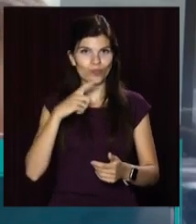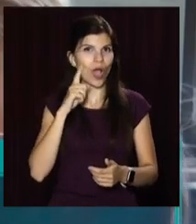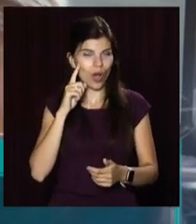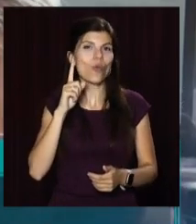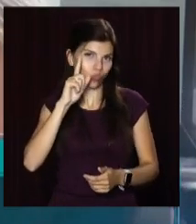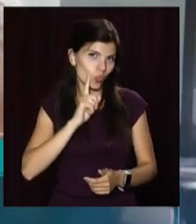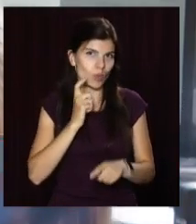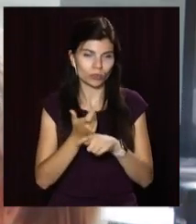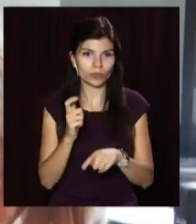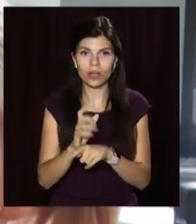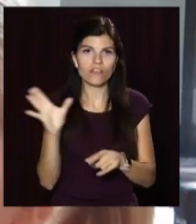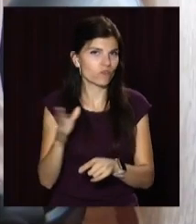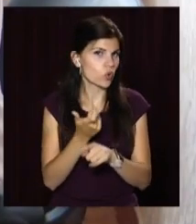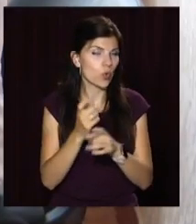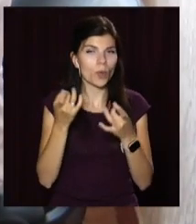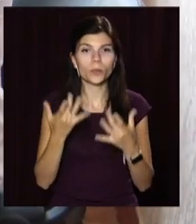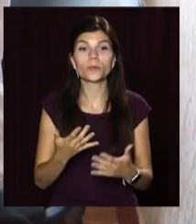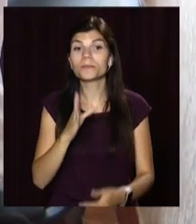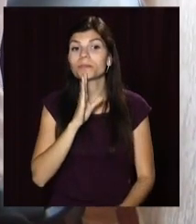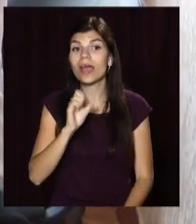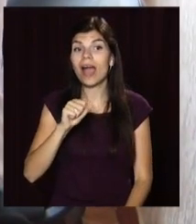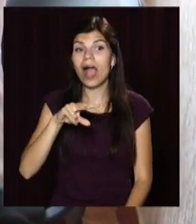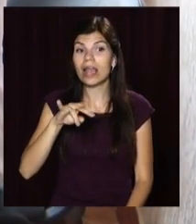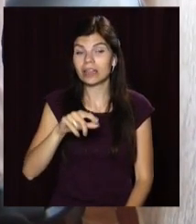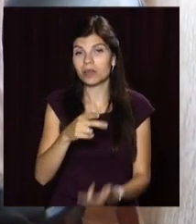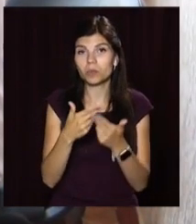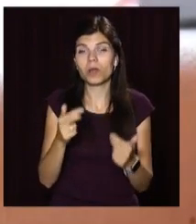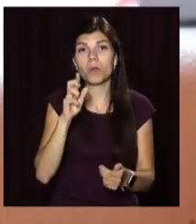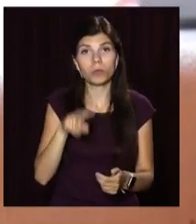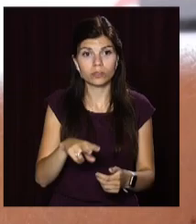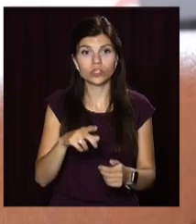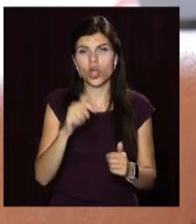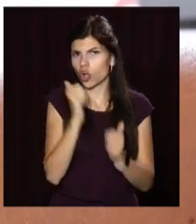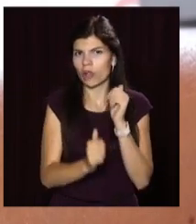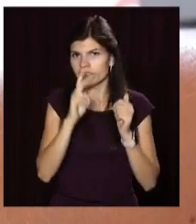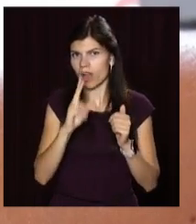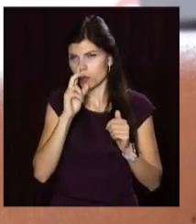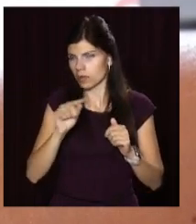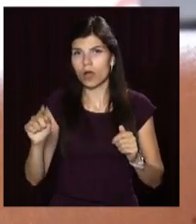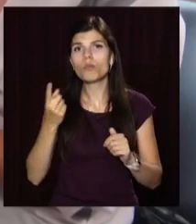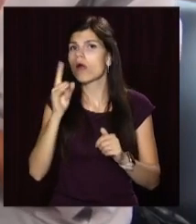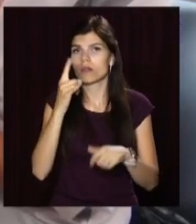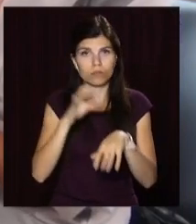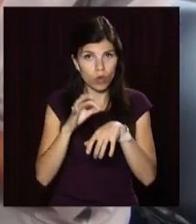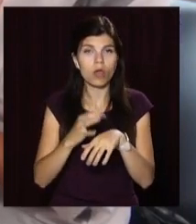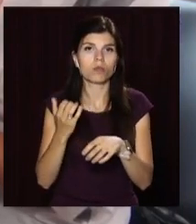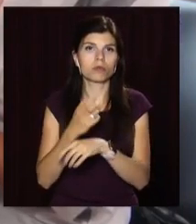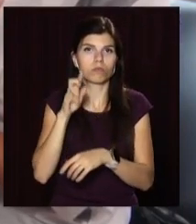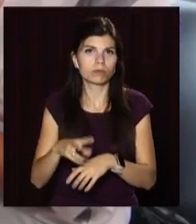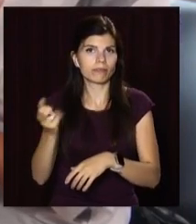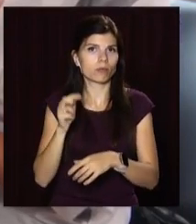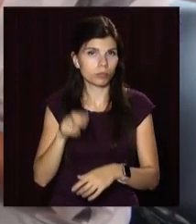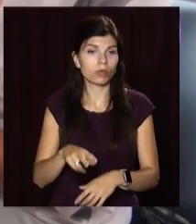удобно. Все просто. Аліна Міянович зізнається, на лікарняних щодва місяці, бо дитина хворіє. Тож на є